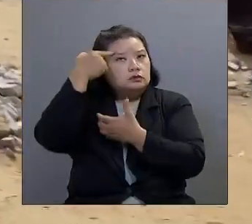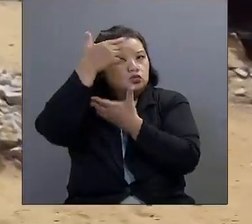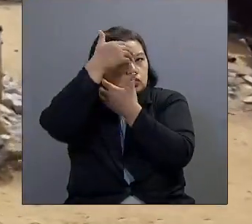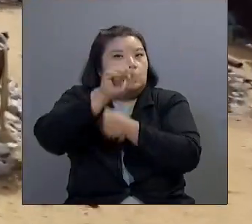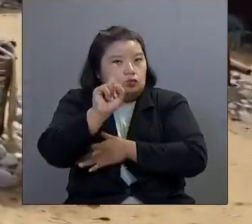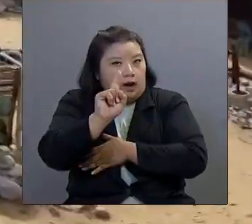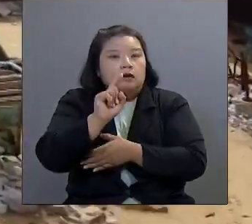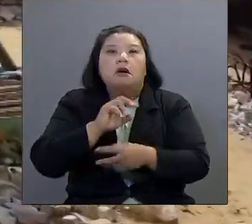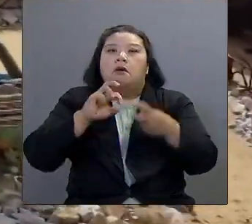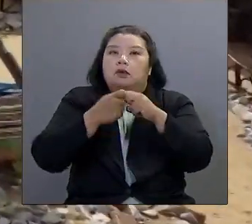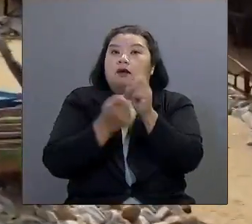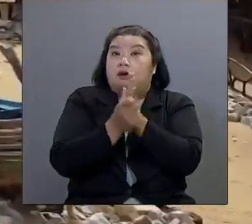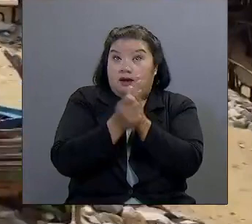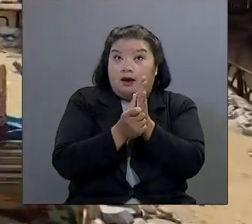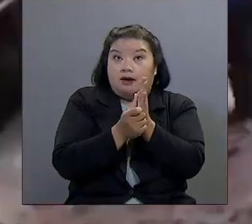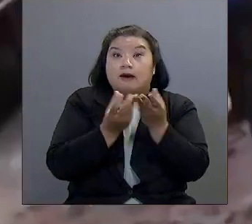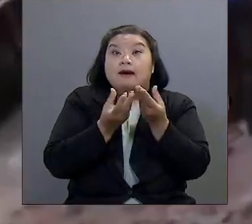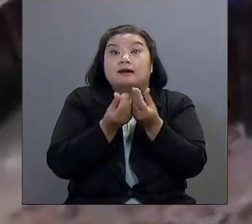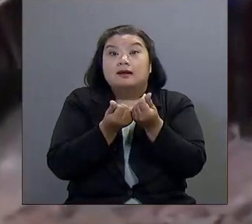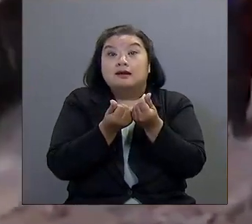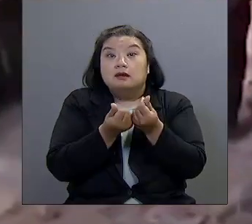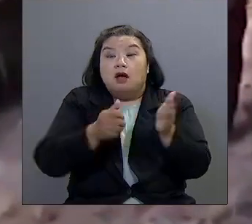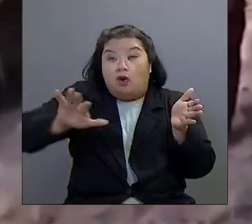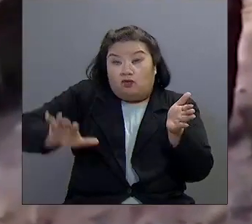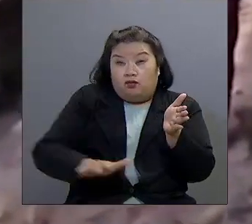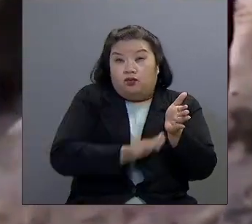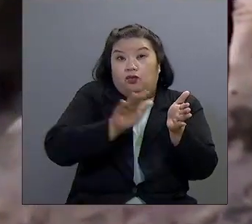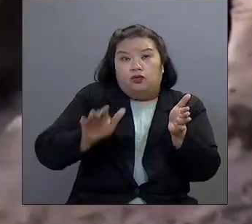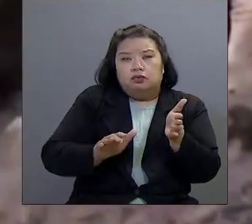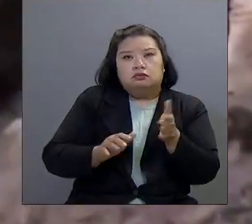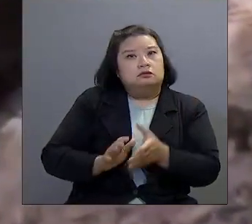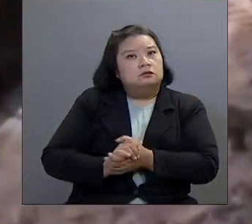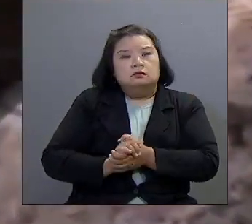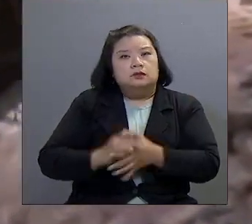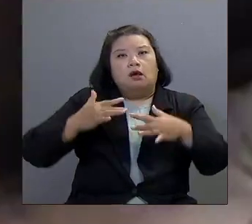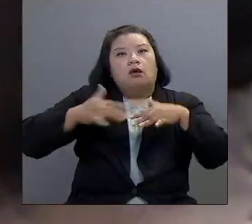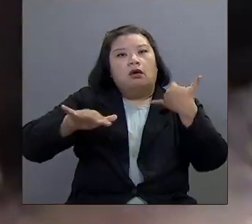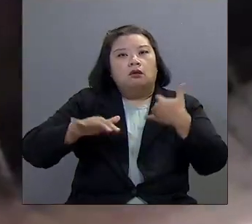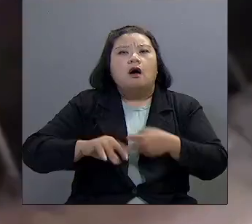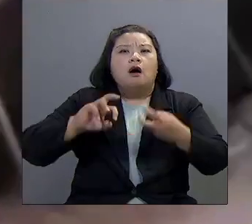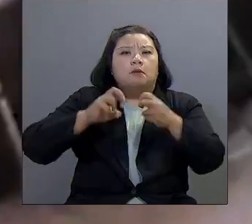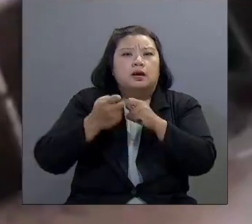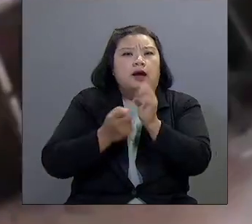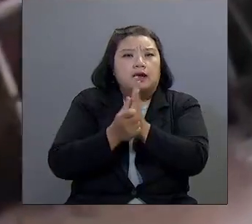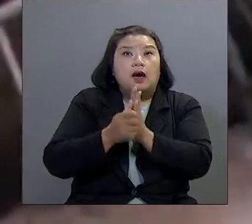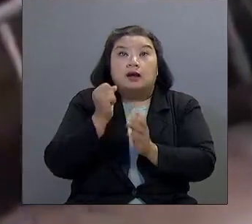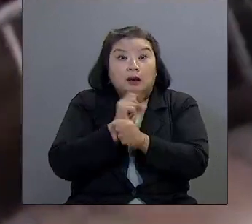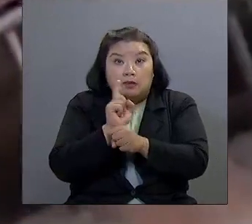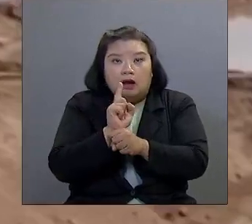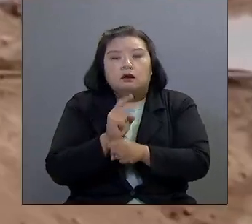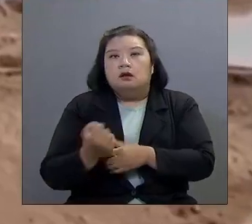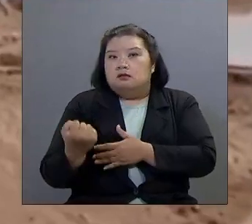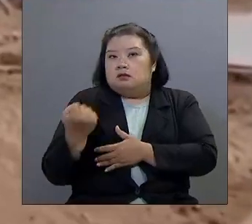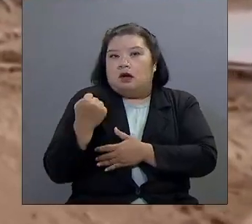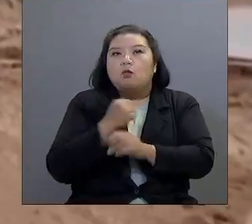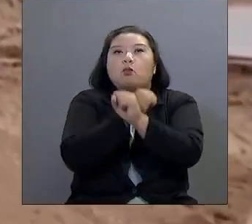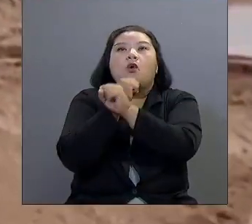เรื่องของการแก้ปัหากาก preservedเชอใช้ฝั่งที่ไม่เป็ไปตามธรรมชาติเป็นการแ้ปัหากรxtureโครงสร้างแข็งหร